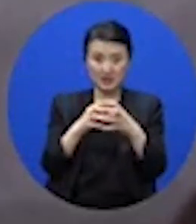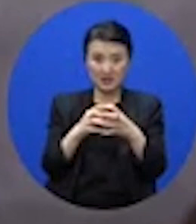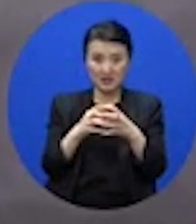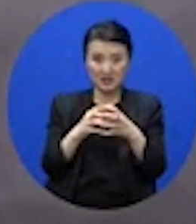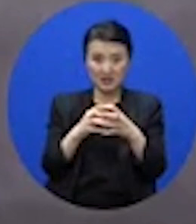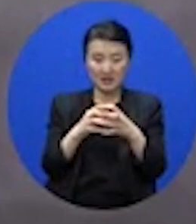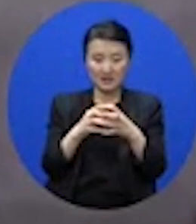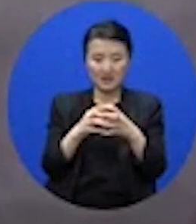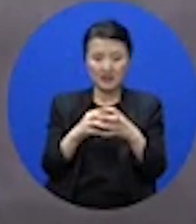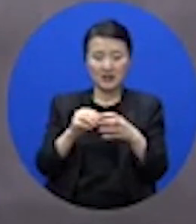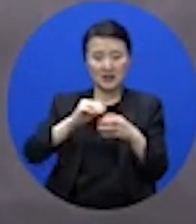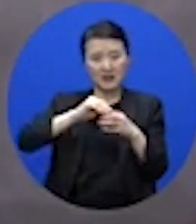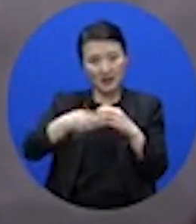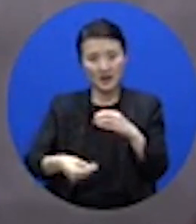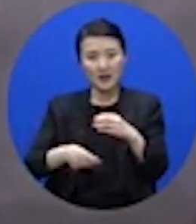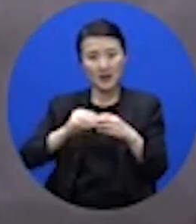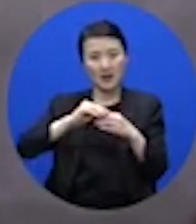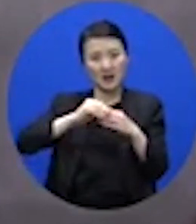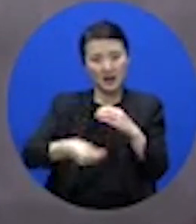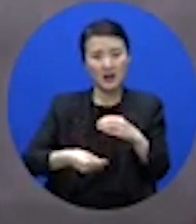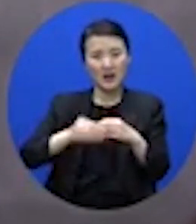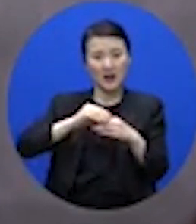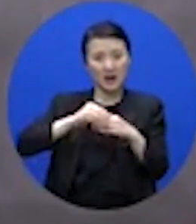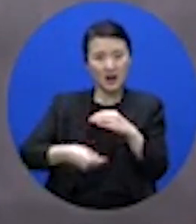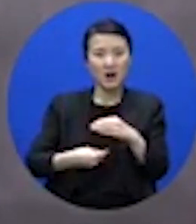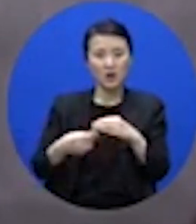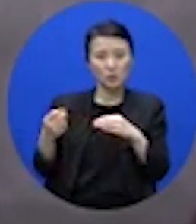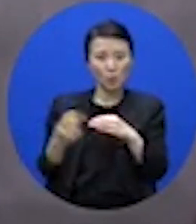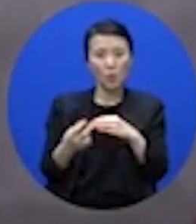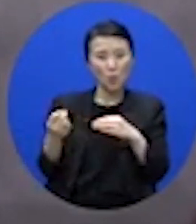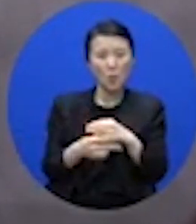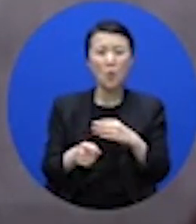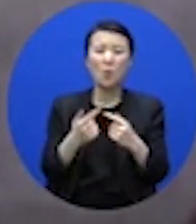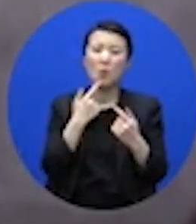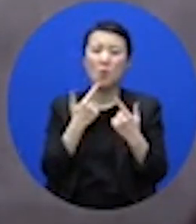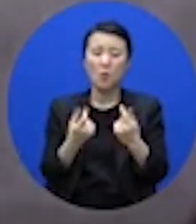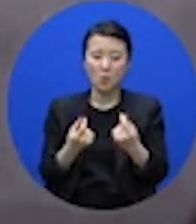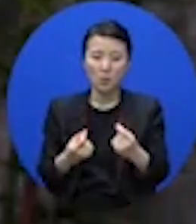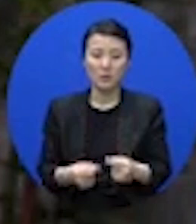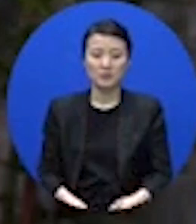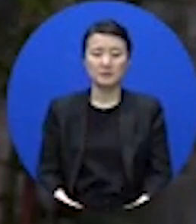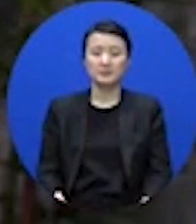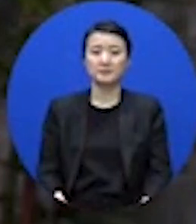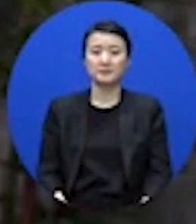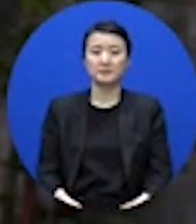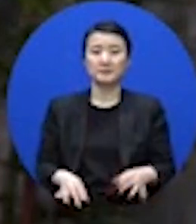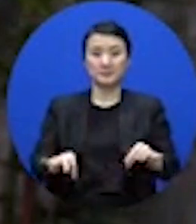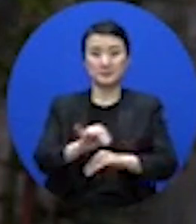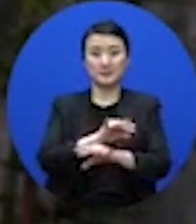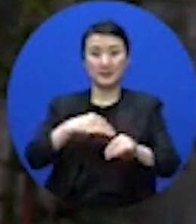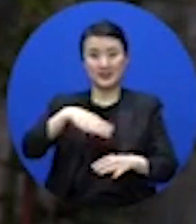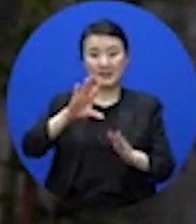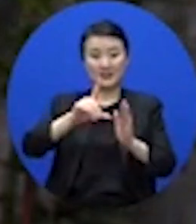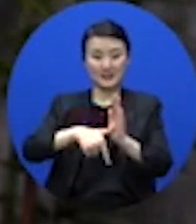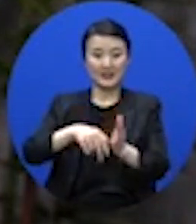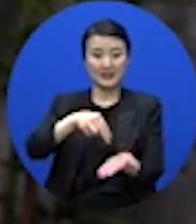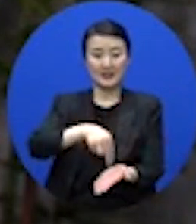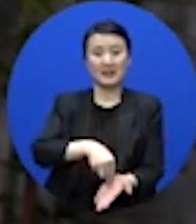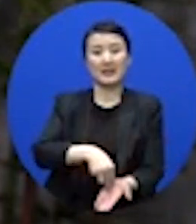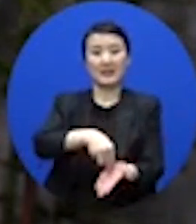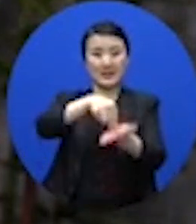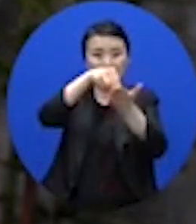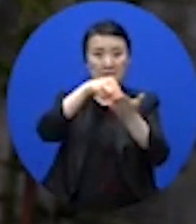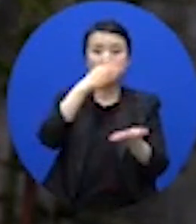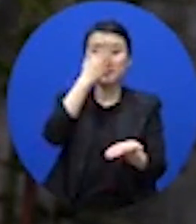하루 종일 깐다고 생각해 보세요. 아니, 얼마나 많은 게 있겠어요. 자, 백화점 가시면은 엘리베이터 타고 올라가시지 않을 때 뭐